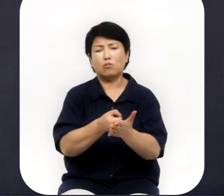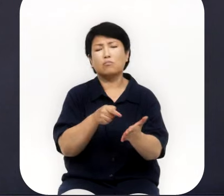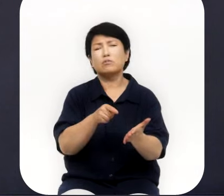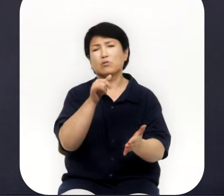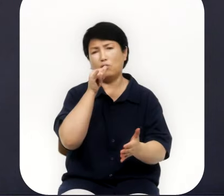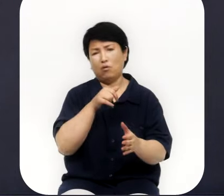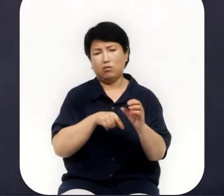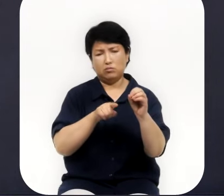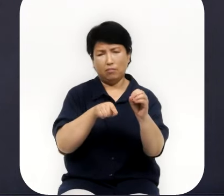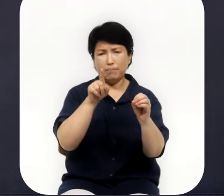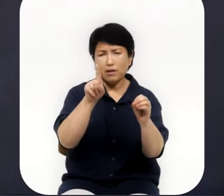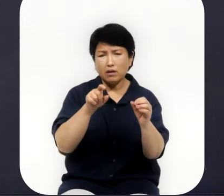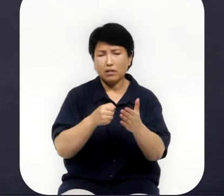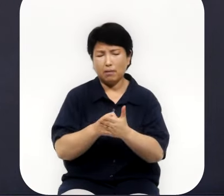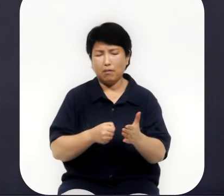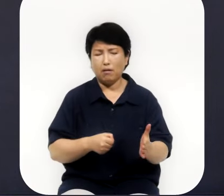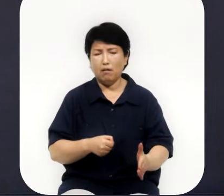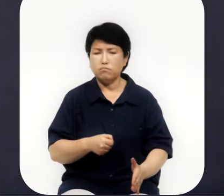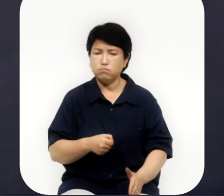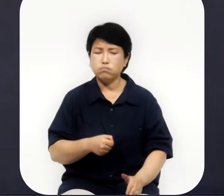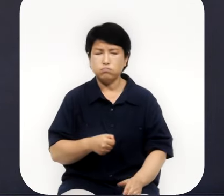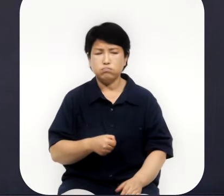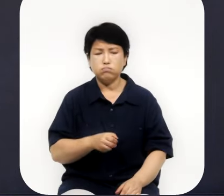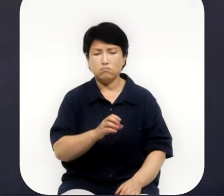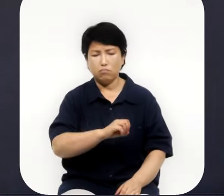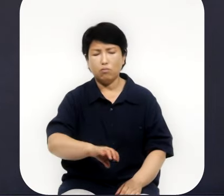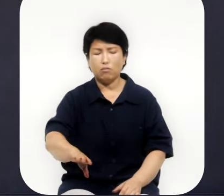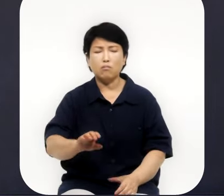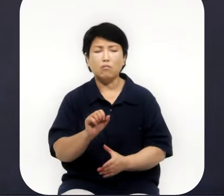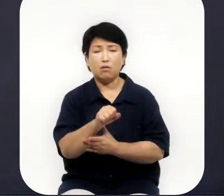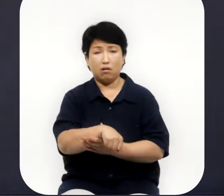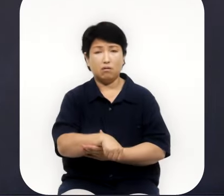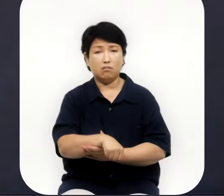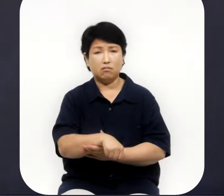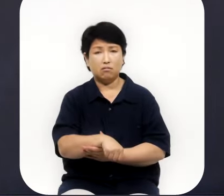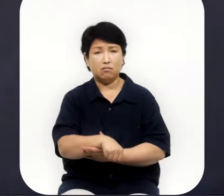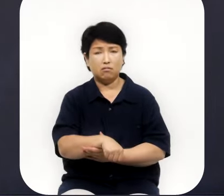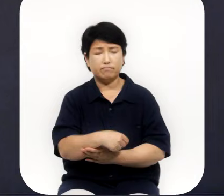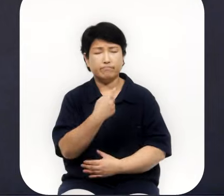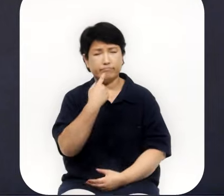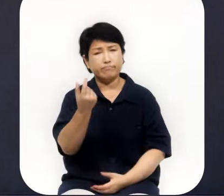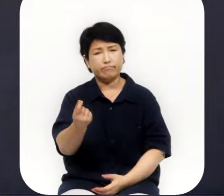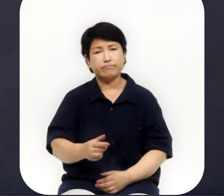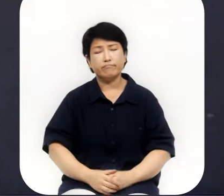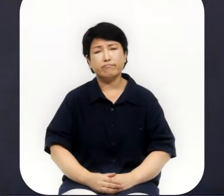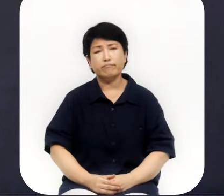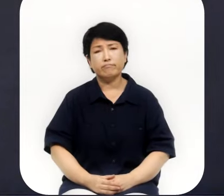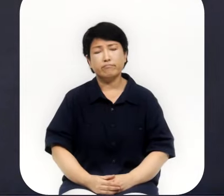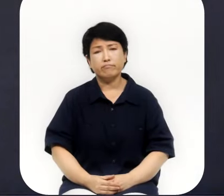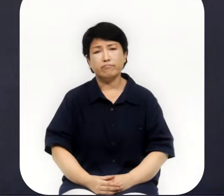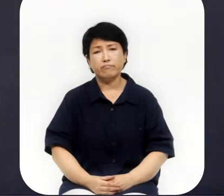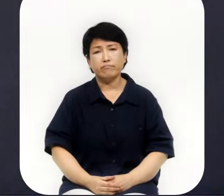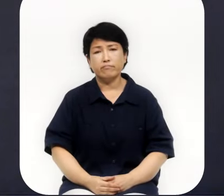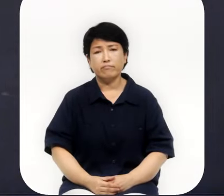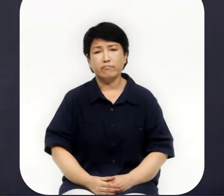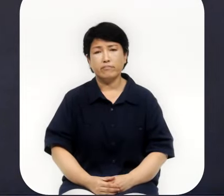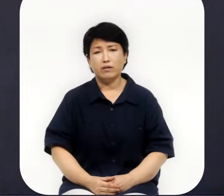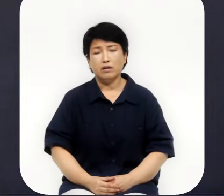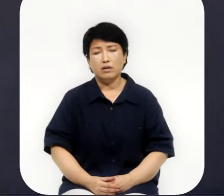때는 방류해도 된다. 지금 이런 입장을 좀 갖고 있는 것 같아요. 그러니까 이제 그게